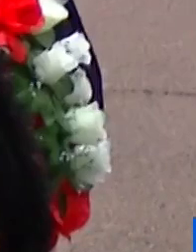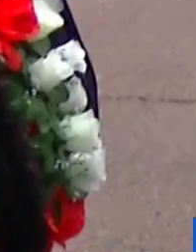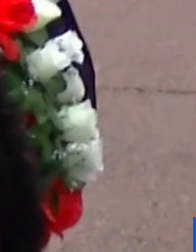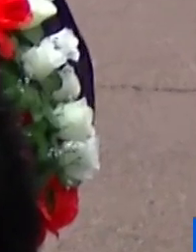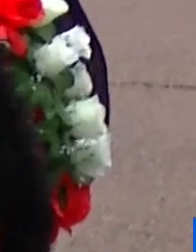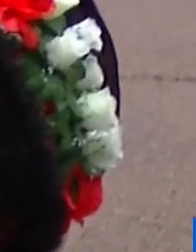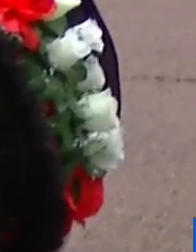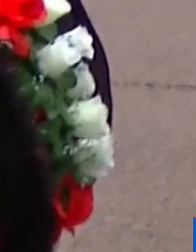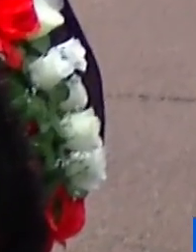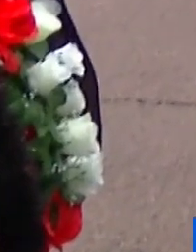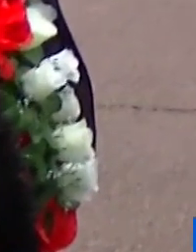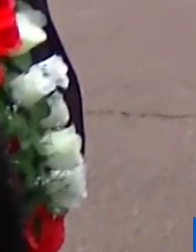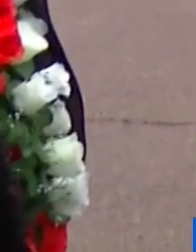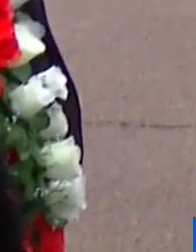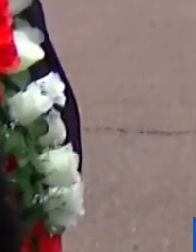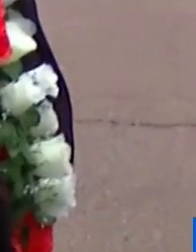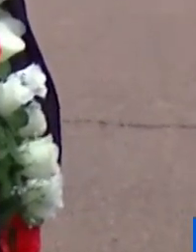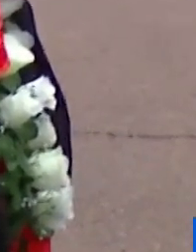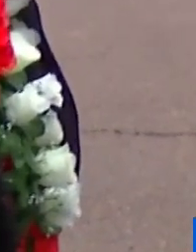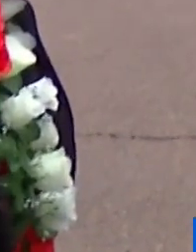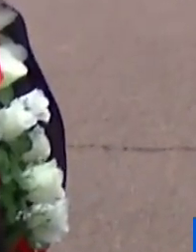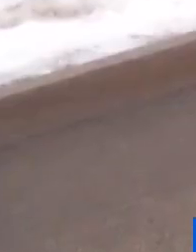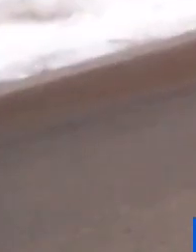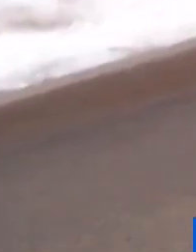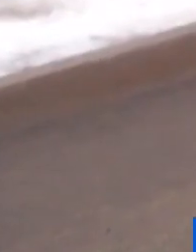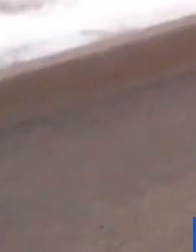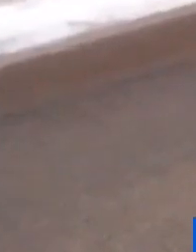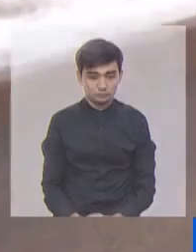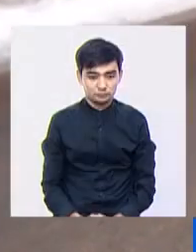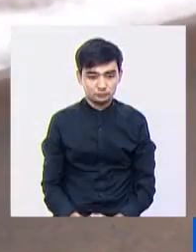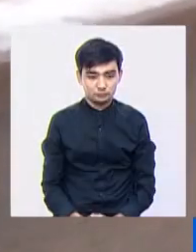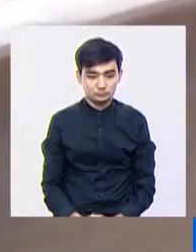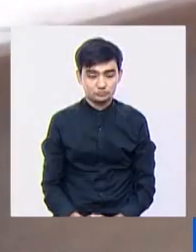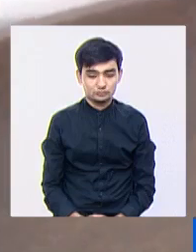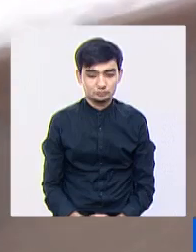жылай-жылай дауысы қарлыққан әкені ешкім жұбата алмады.